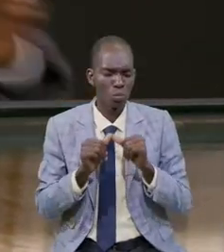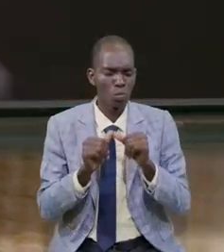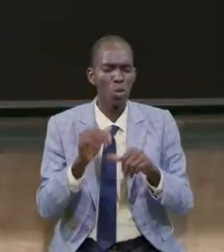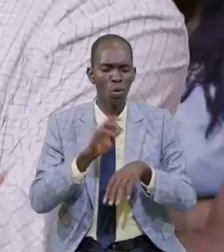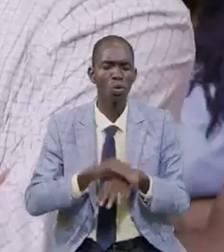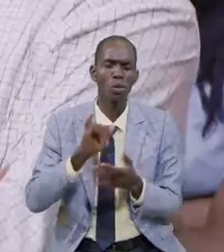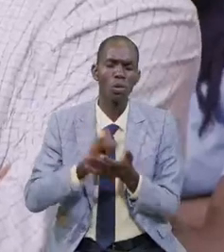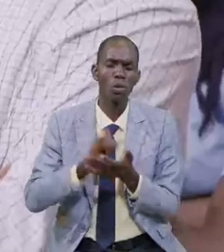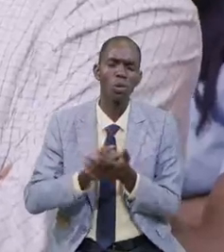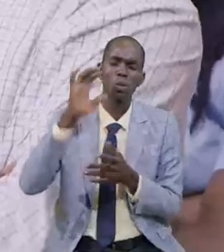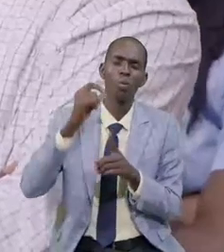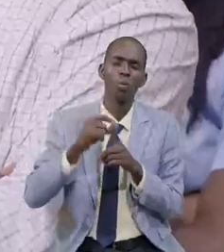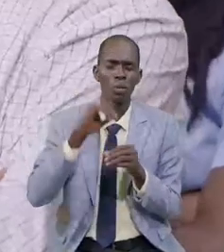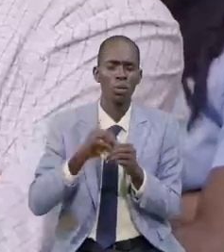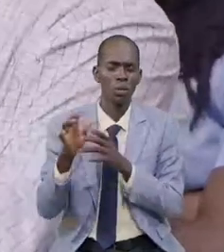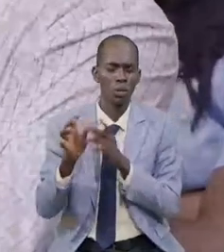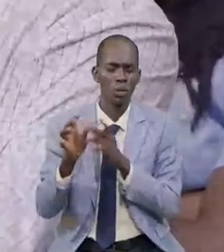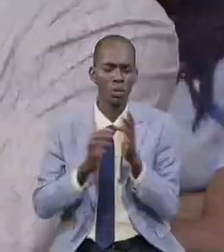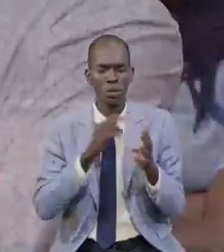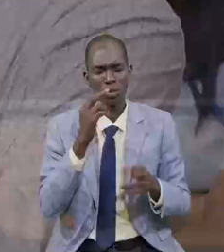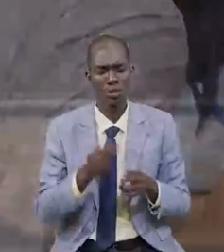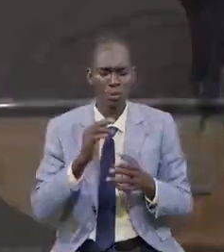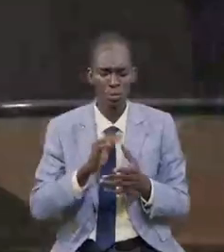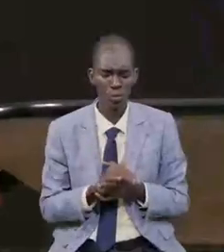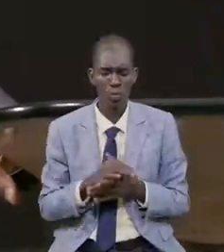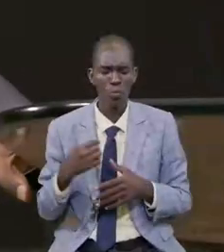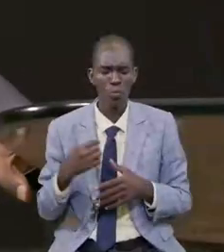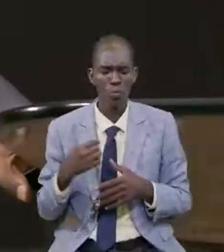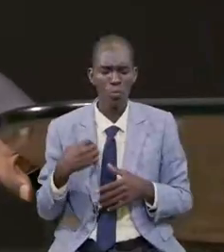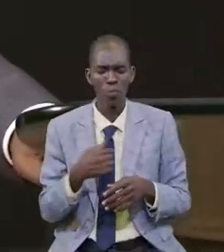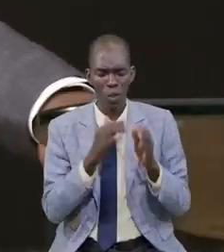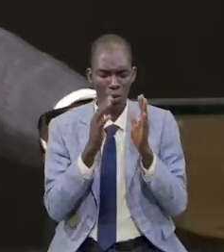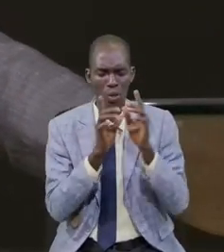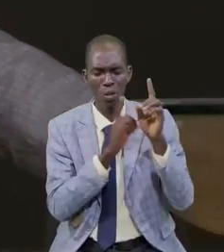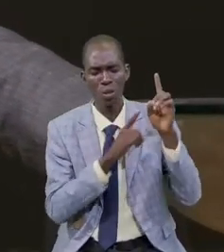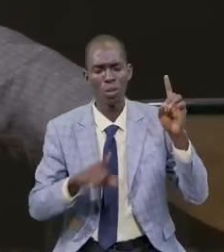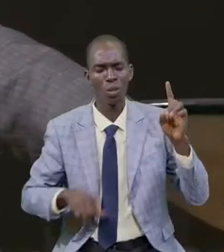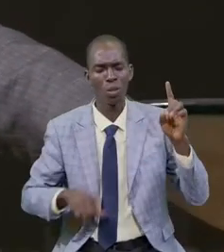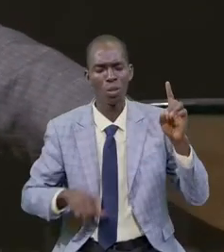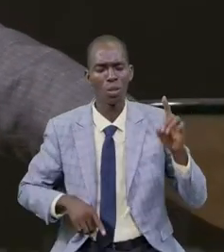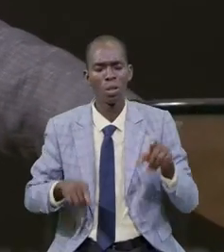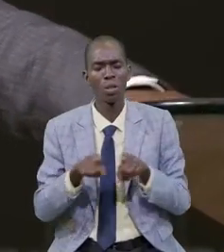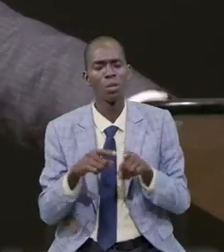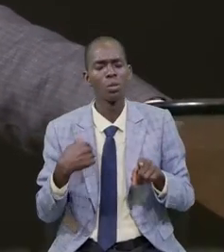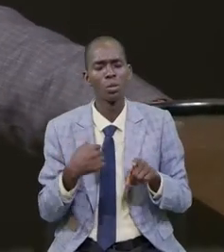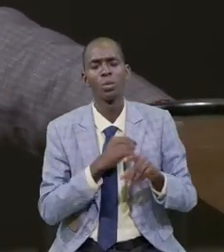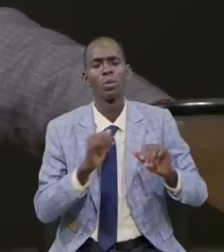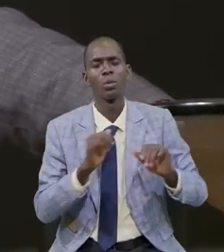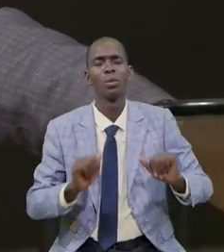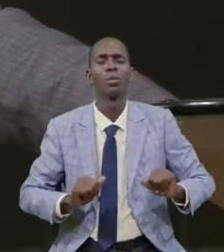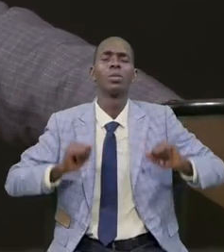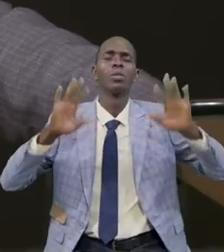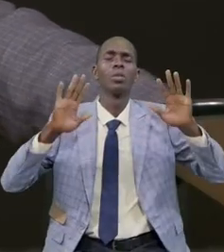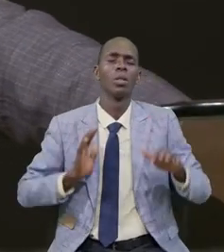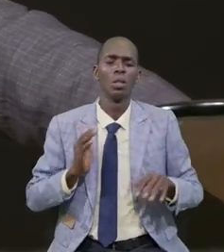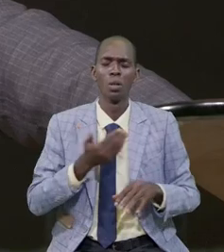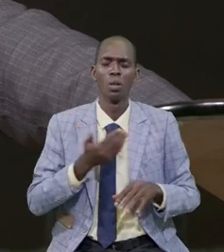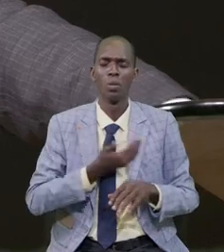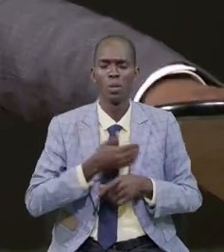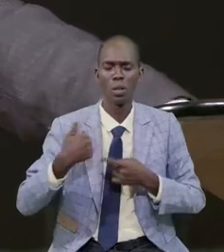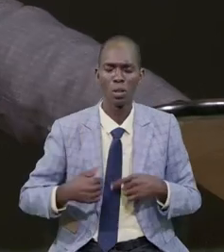la parole au nom de Jésus. Nous prions, Seigneur, comme nous soumettons notre cœur à